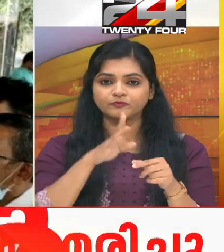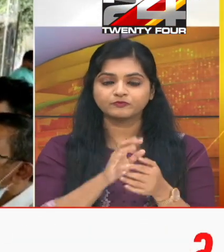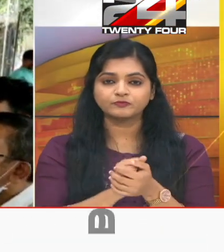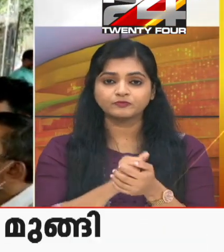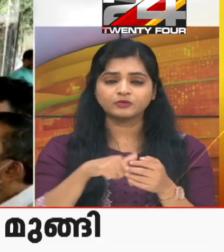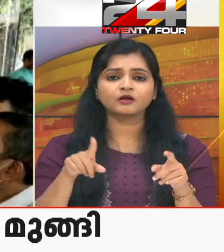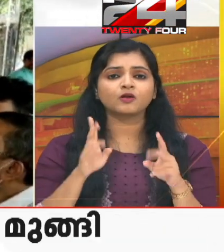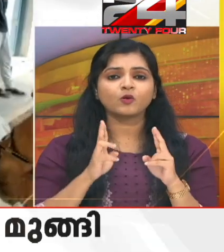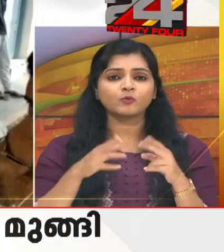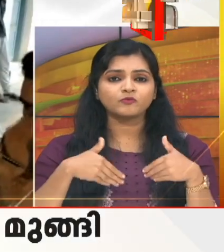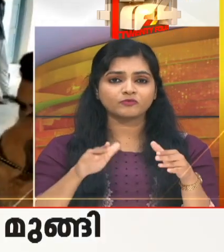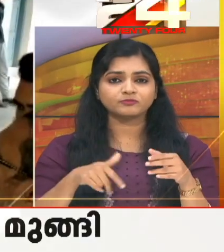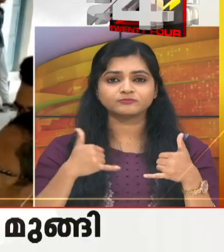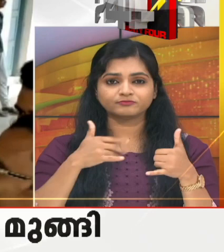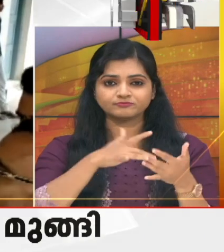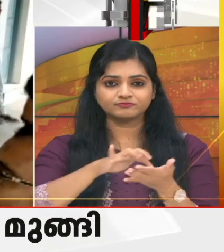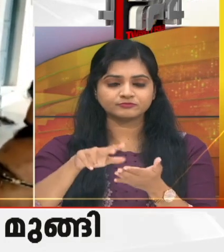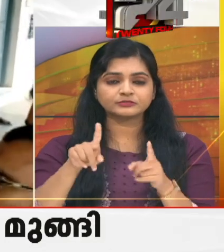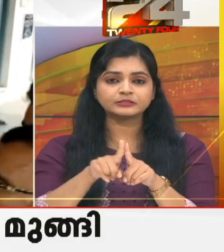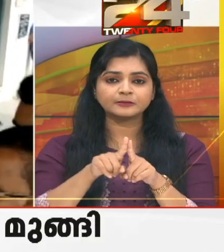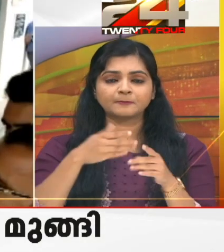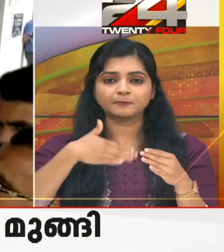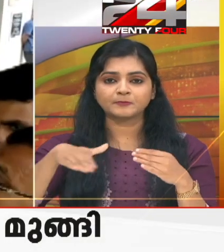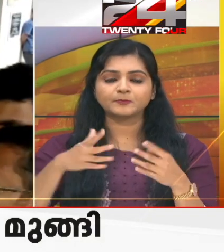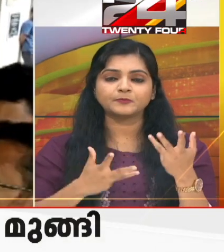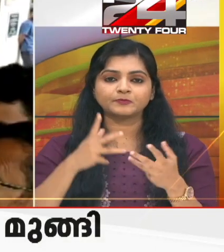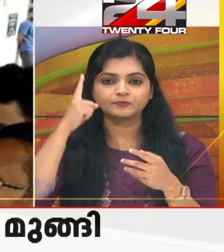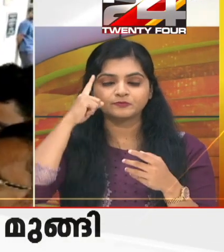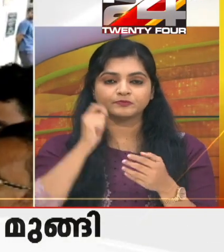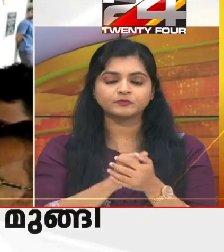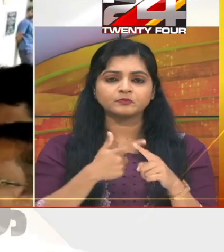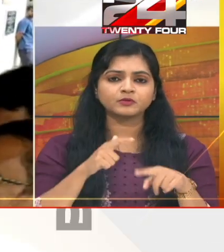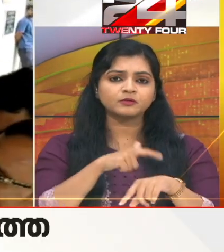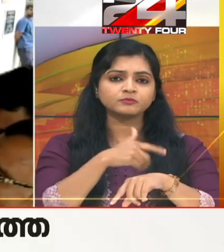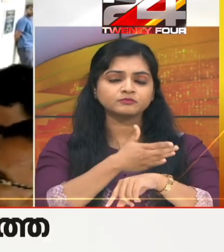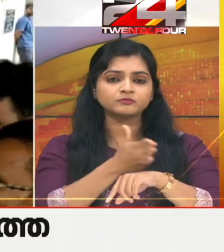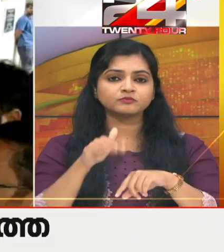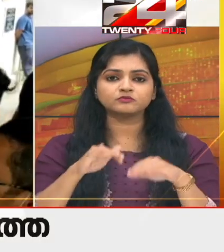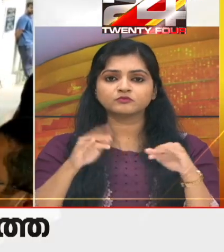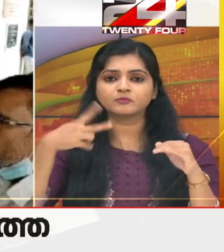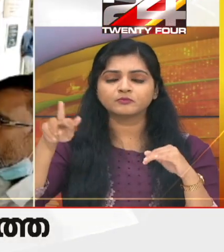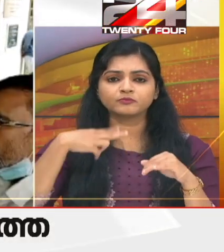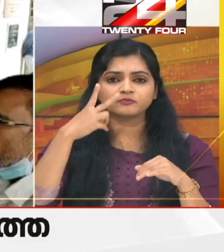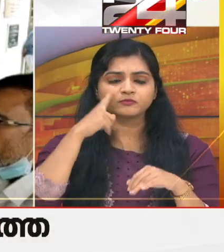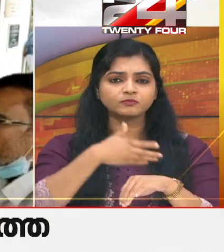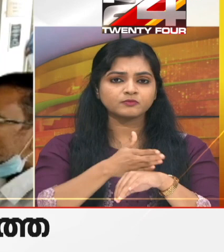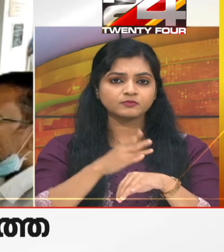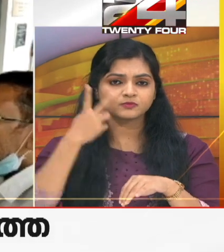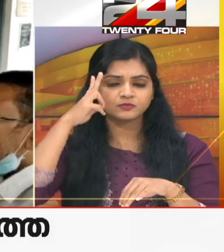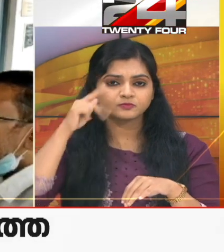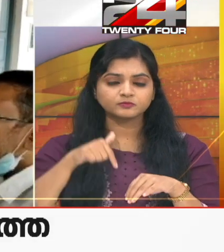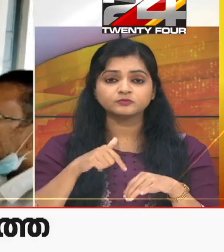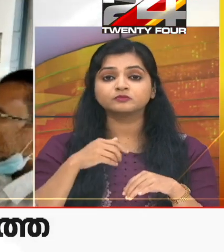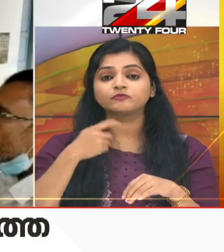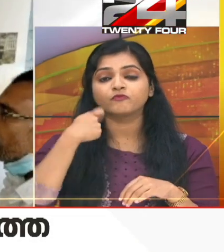വന്നതാണ് എന്നാണ് ആദ്യഘട്ടത്തിൽ വീട്ടുകാർ വിചാരിച്ചിരുന്നത്. എന്നാൽ പിന്നീട് കുറച്ച് സമയം കഴിഞ്ഞ് കുട്ടികളെ കാണാതായപ്പോഴാണ് ഈ രക്ഷിതാക്കൾ അന്വേഷിച്ച്